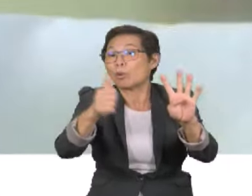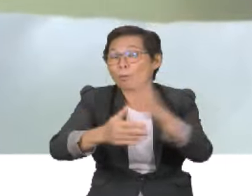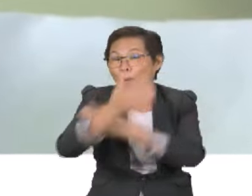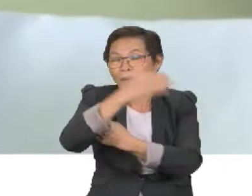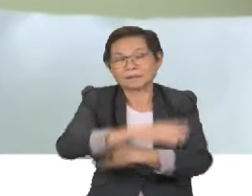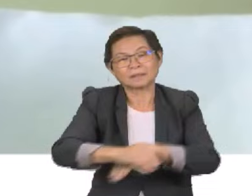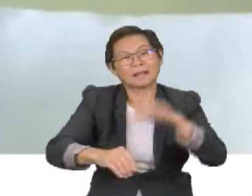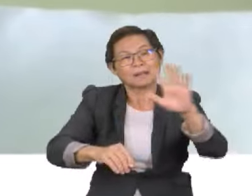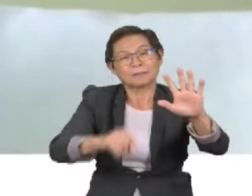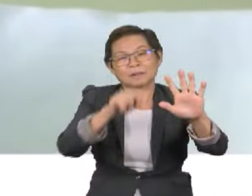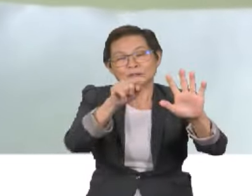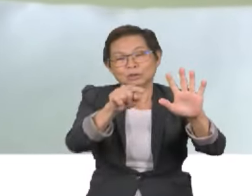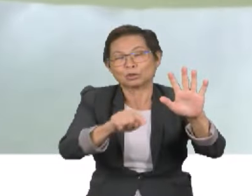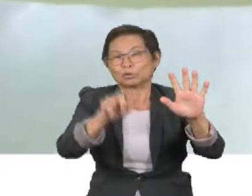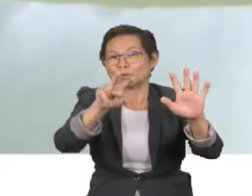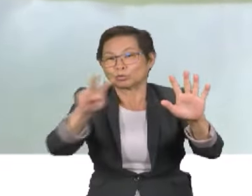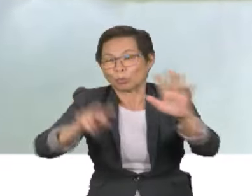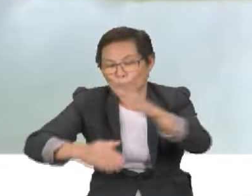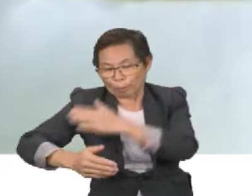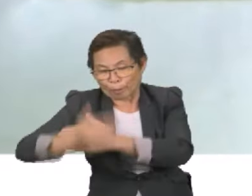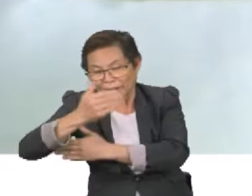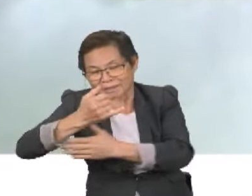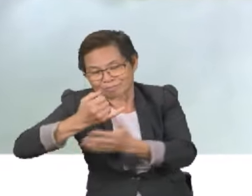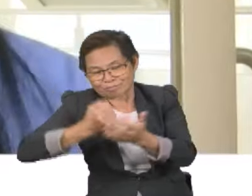dan 5.22 minit pagi.